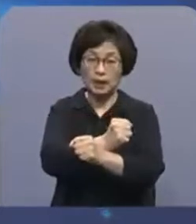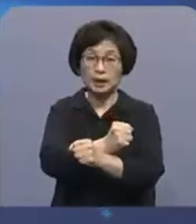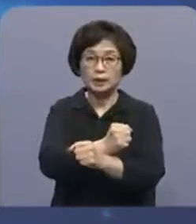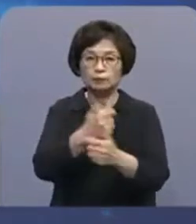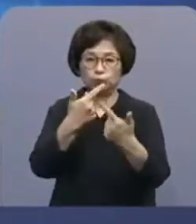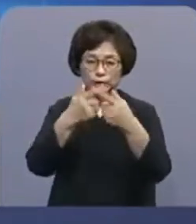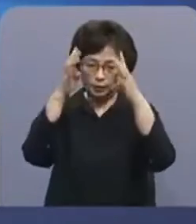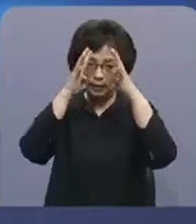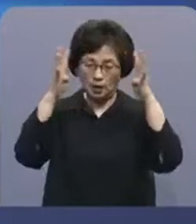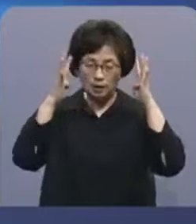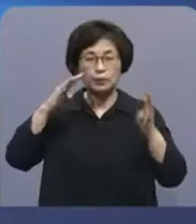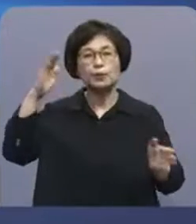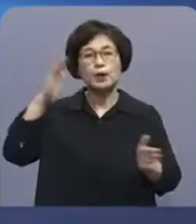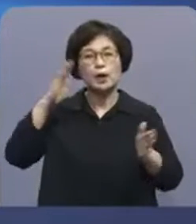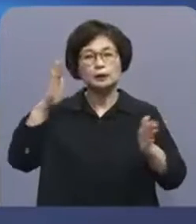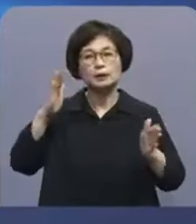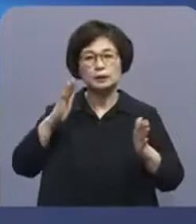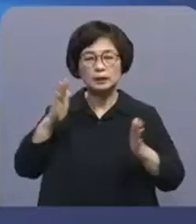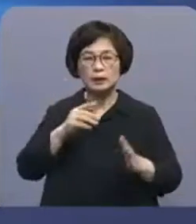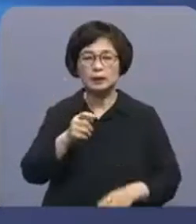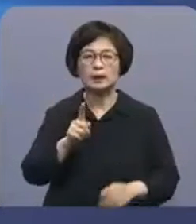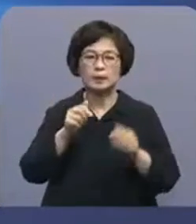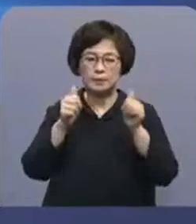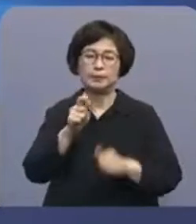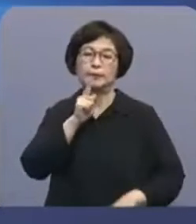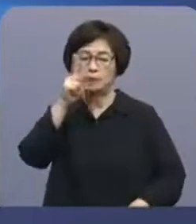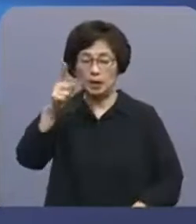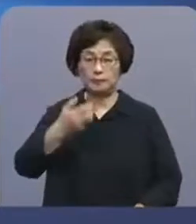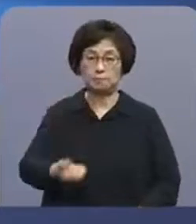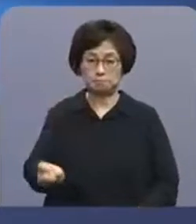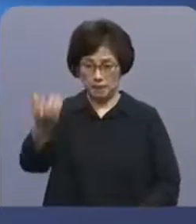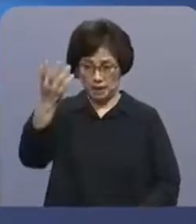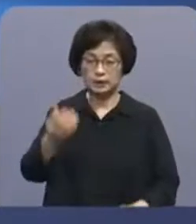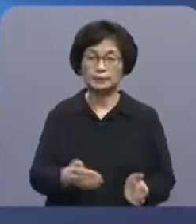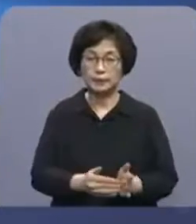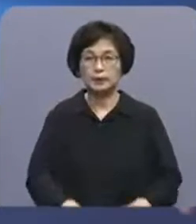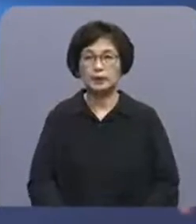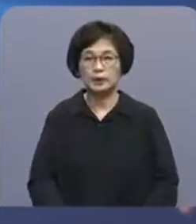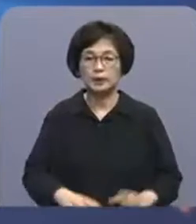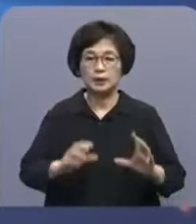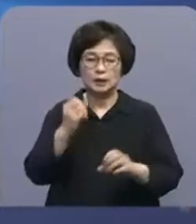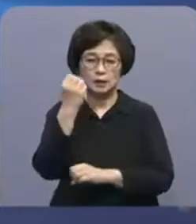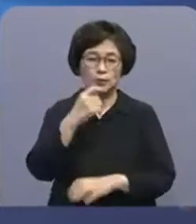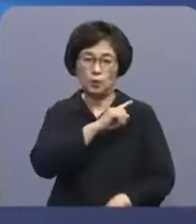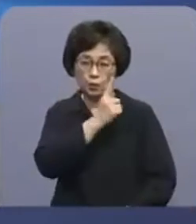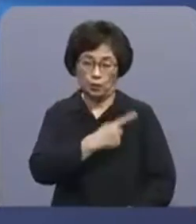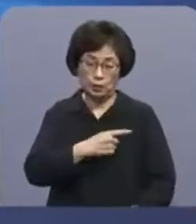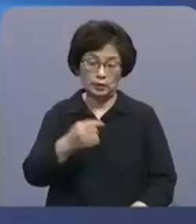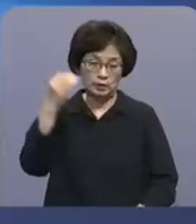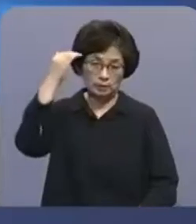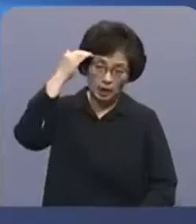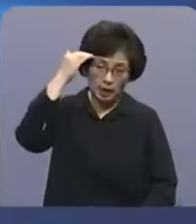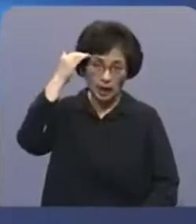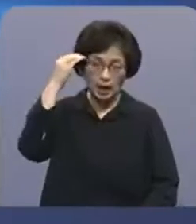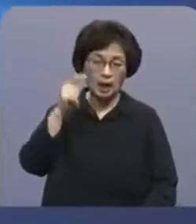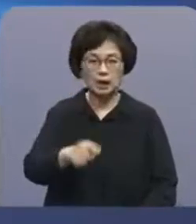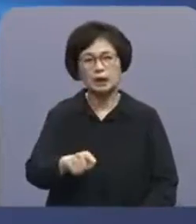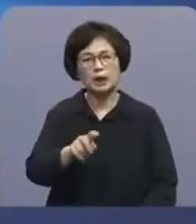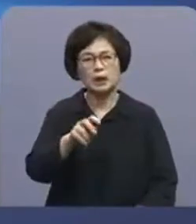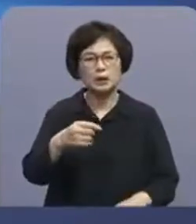국가를 상대로 낸 피해보상 소송에서 승소했습니다 재판부는 국내 기본권을 지배하는 비상기업은 명백히